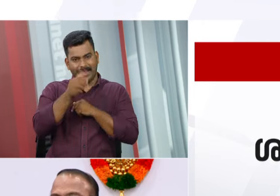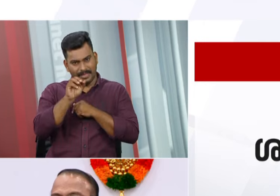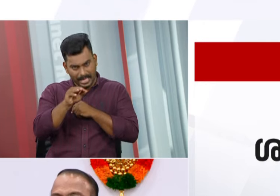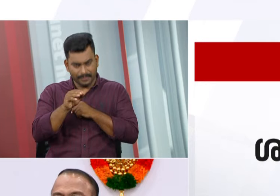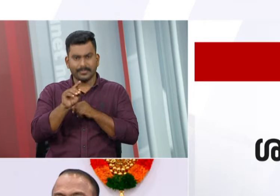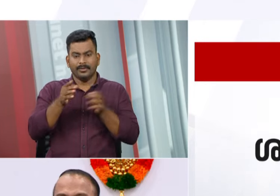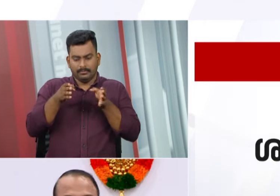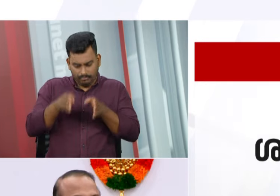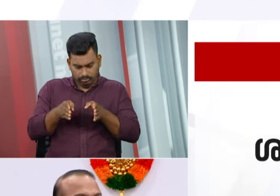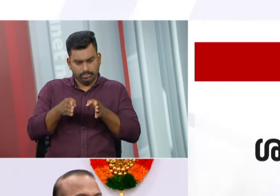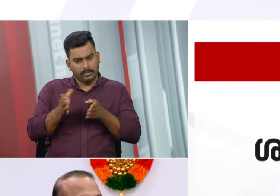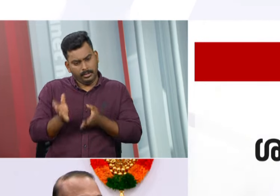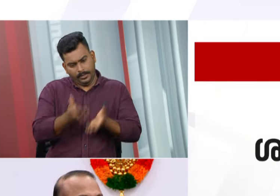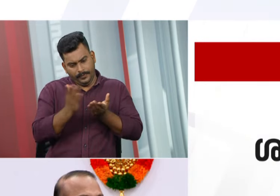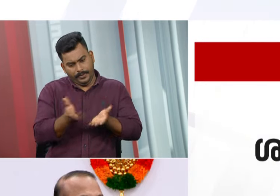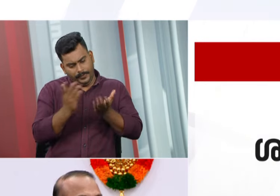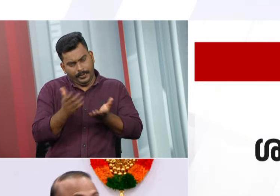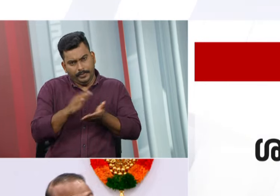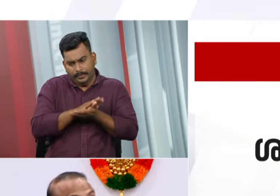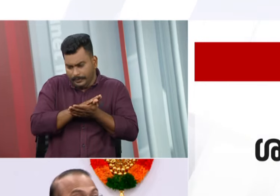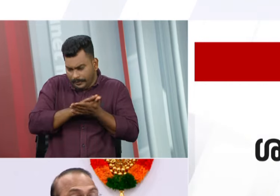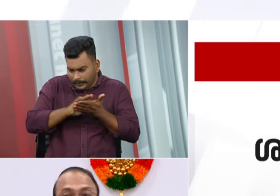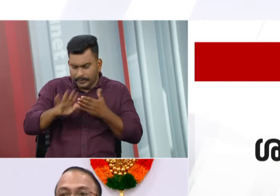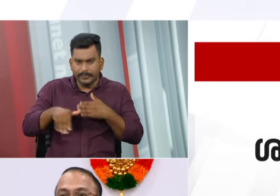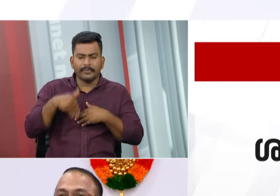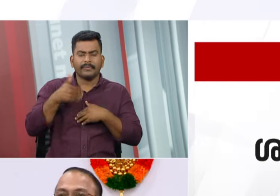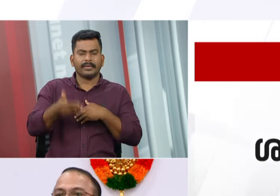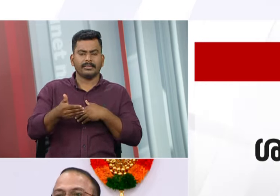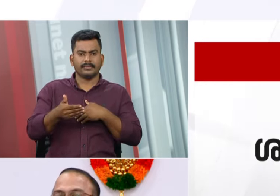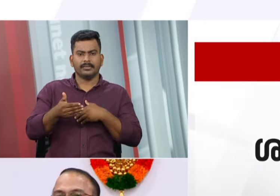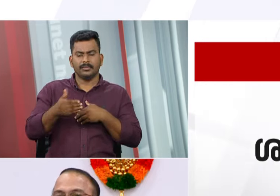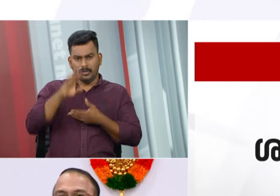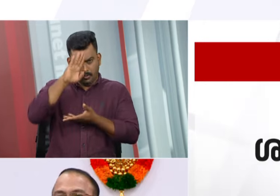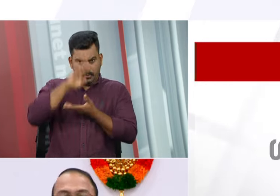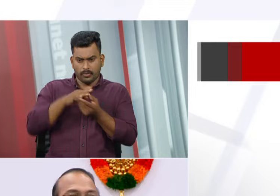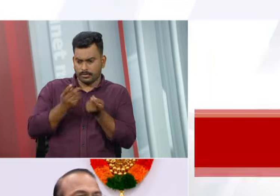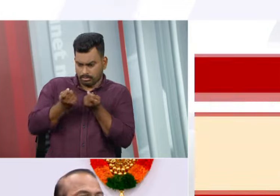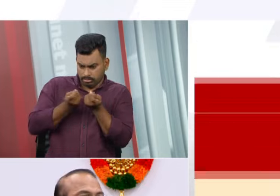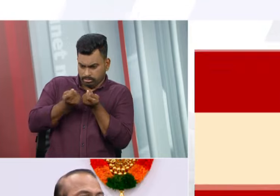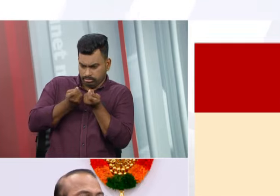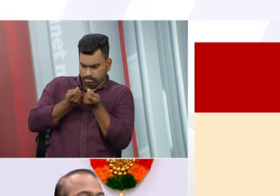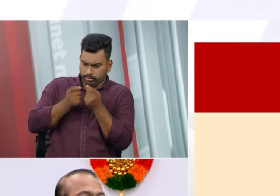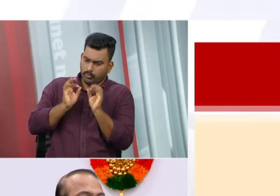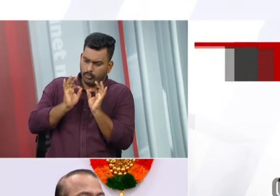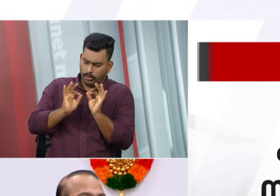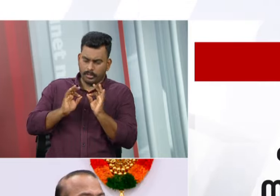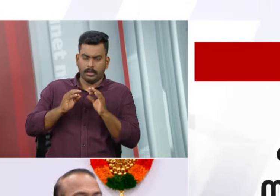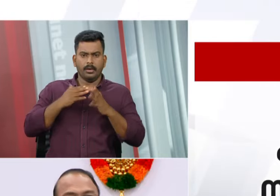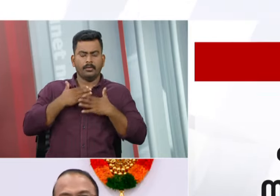വേണം, അതനുസരിച്ച് പ്രസാദം, വഴിപാടുകൾ, ക്രൗഡ് മാനേജ്മെൻറ്റ് പോലീസിന്, അതൊക്കെ സത്യത്തിൽ